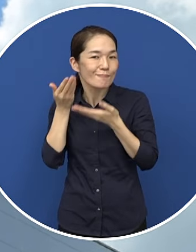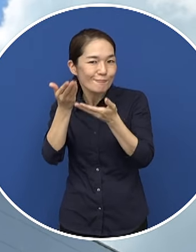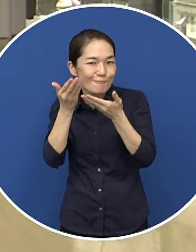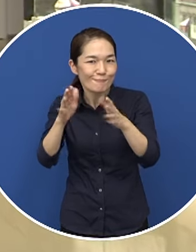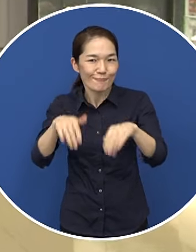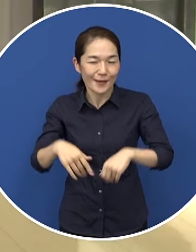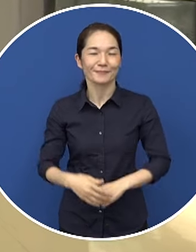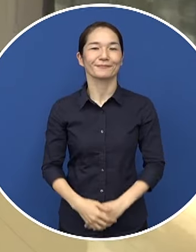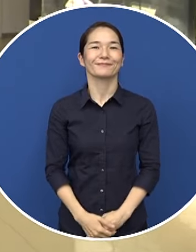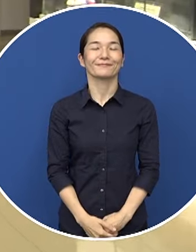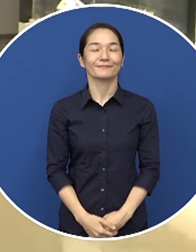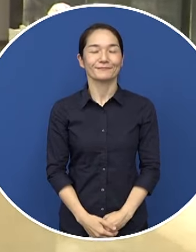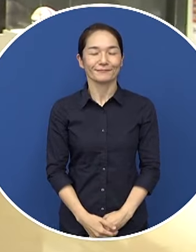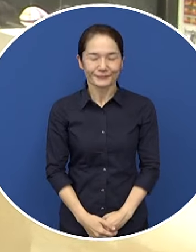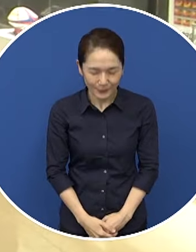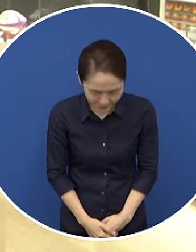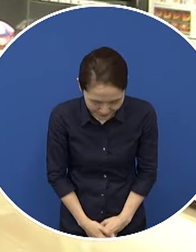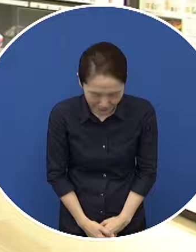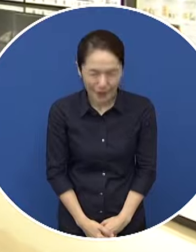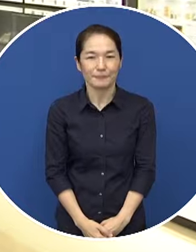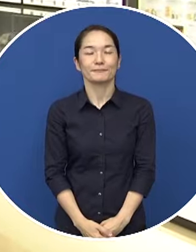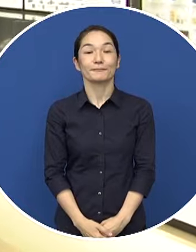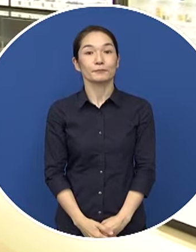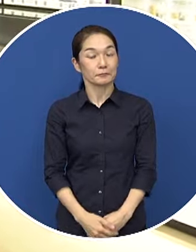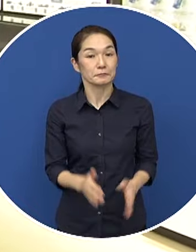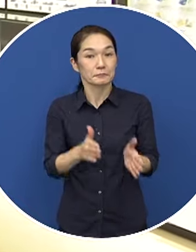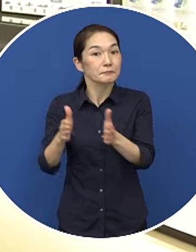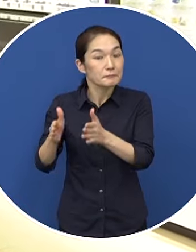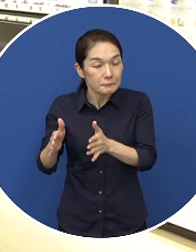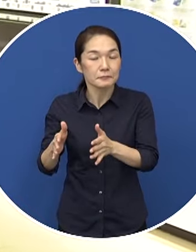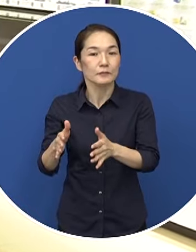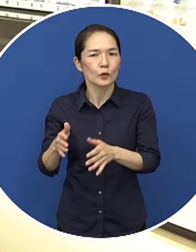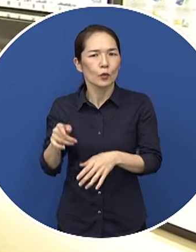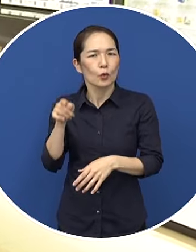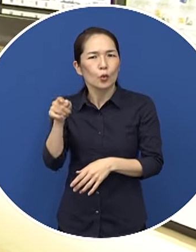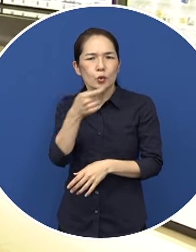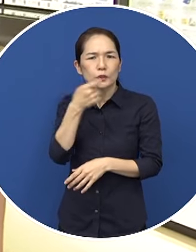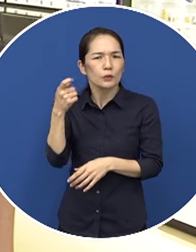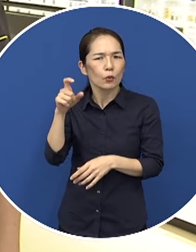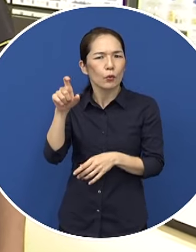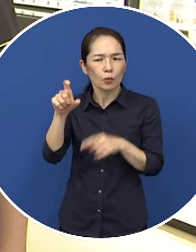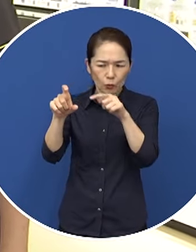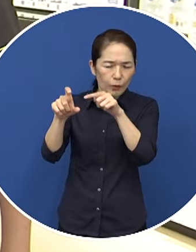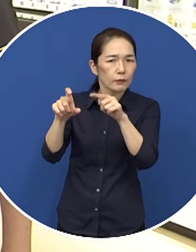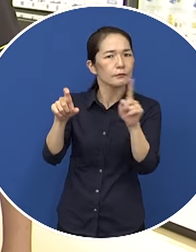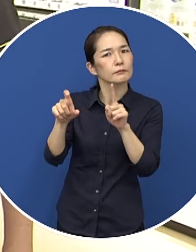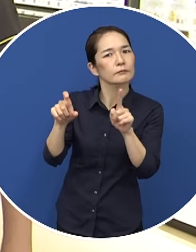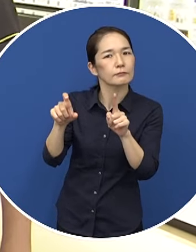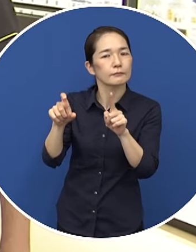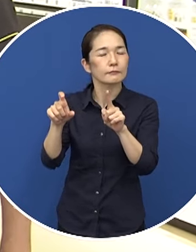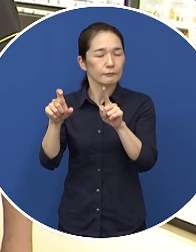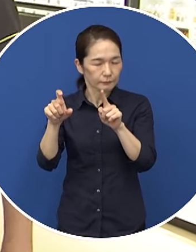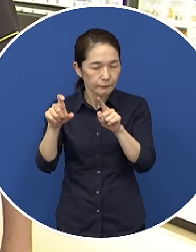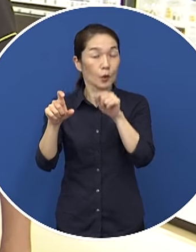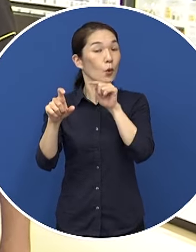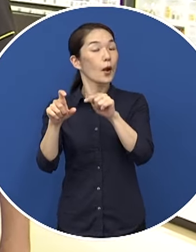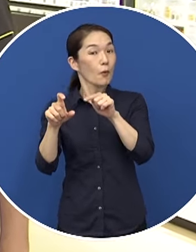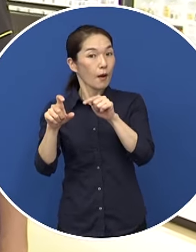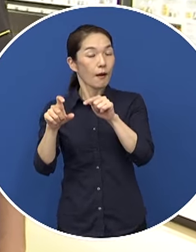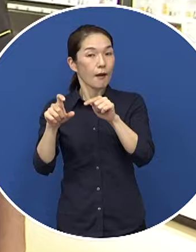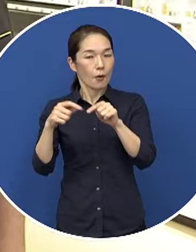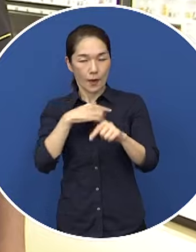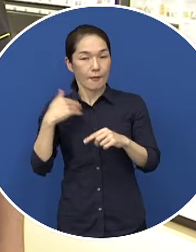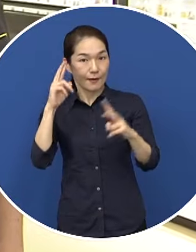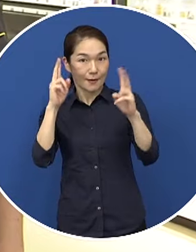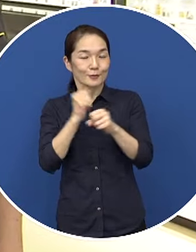きました。 こんにちは。 こんにちは。 早速ですが、この部品何なんですか？ これを